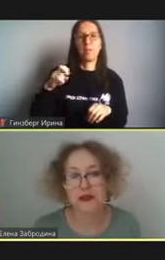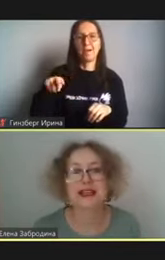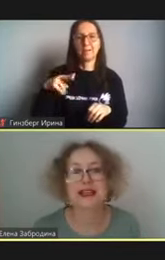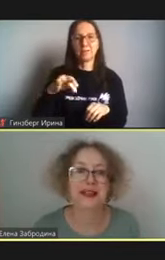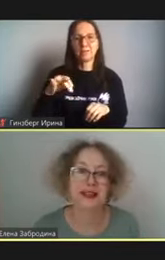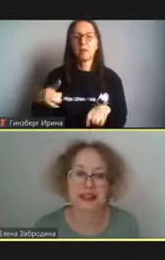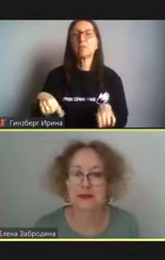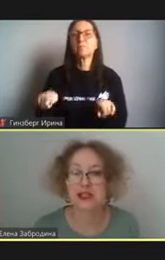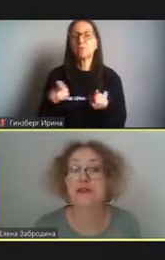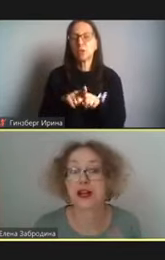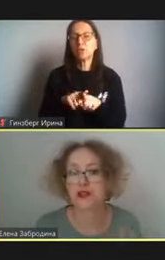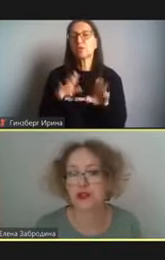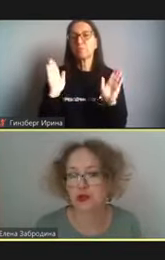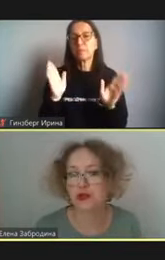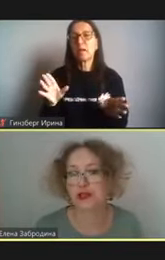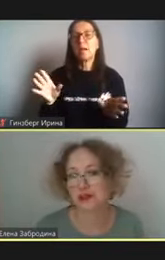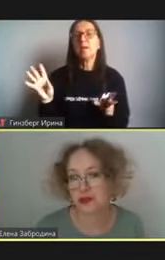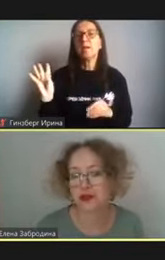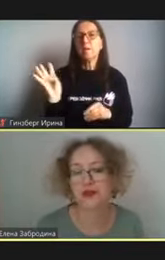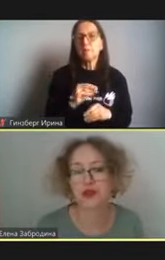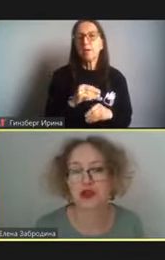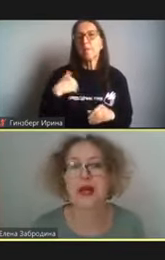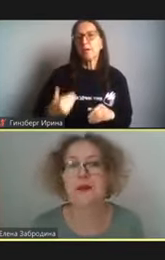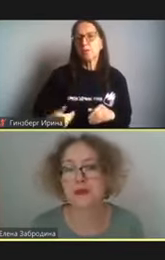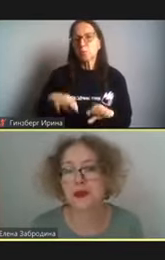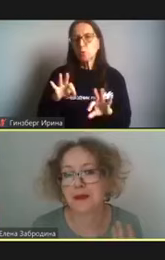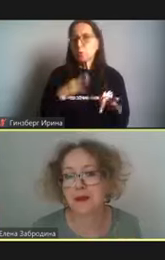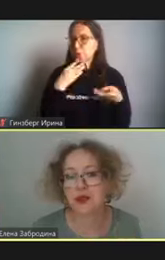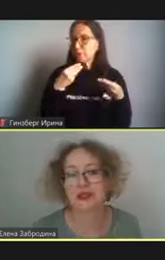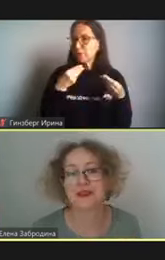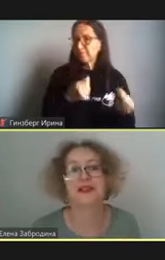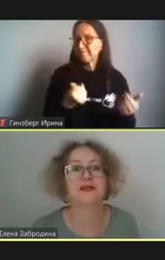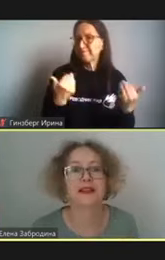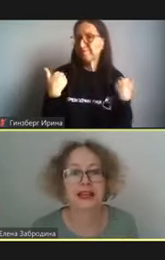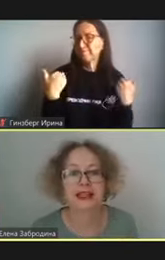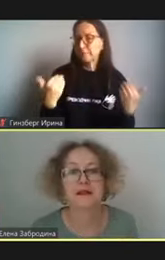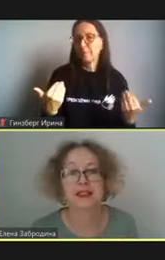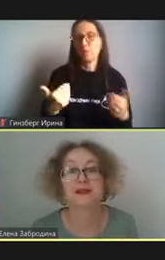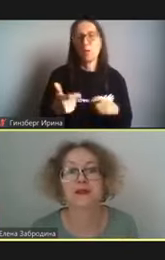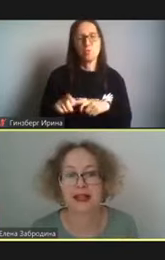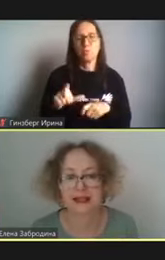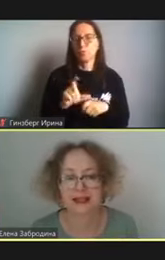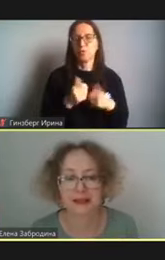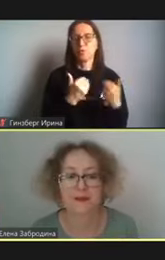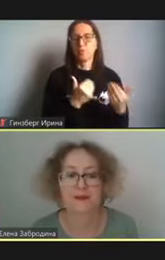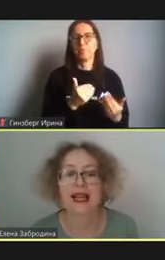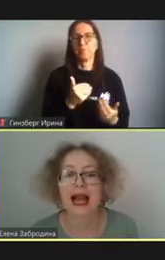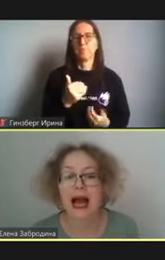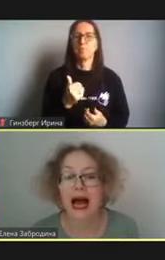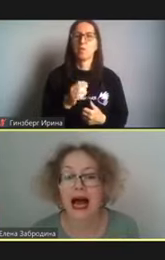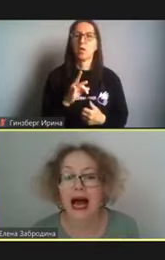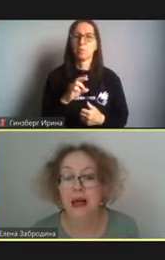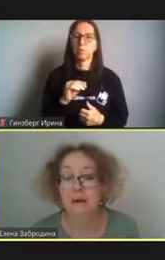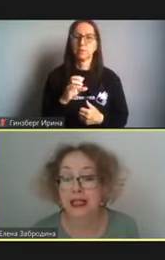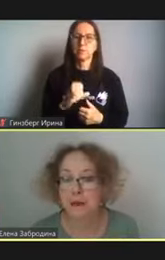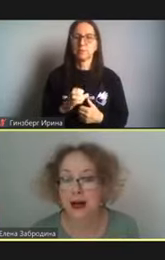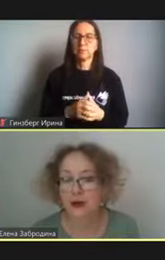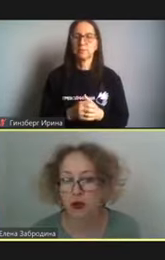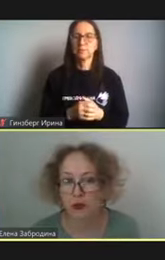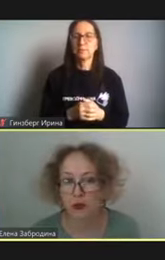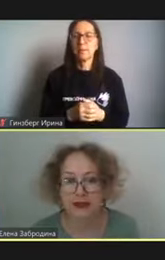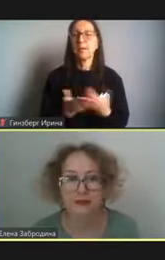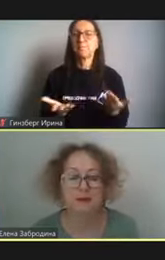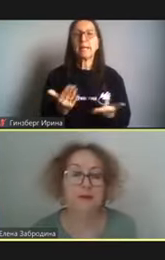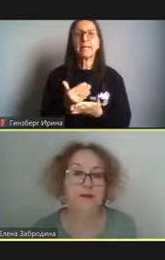только Фландрии. На самом деле французское искусство тоже было под очень сильным влиянием этого мастера. Питер